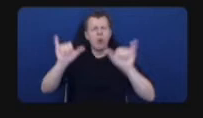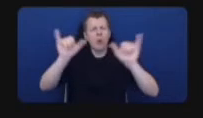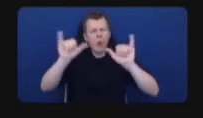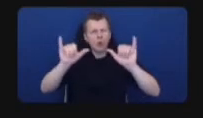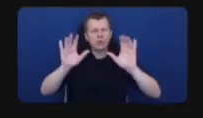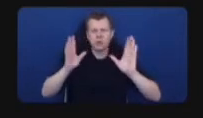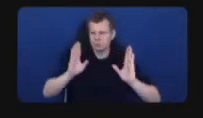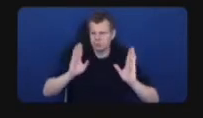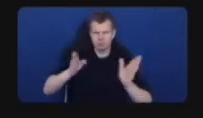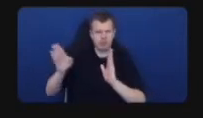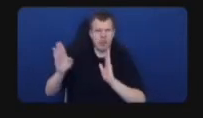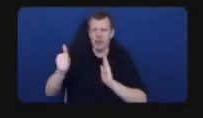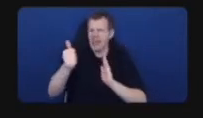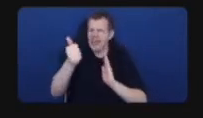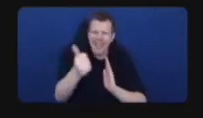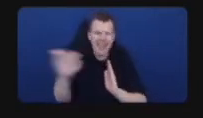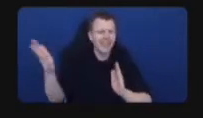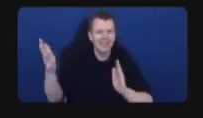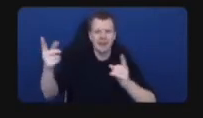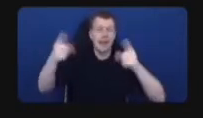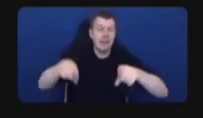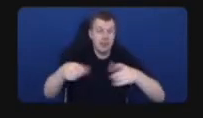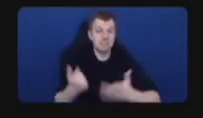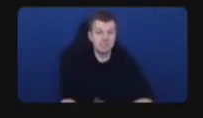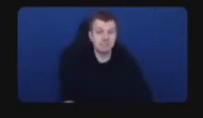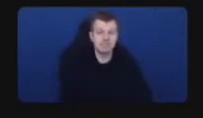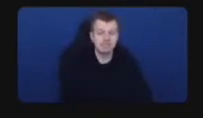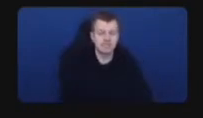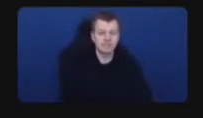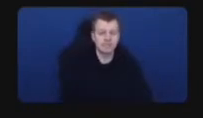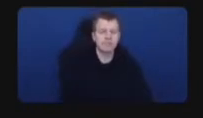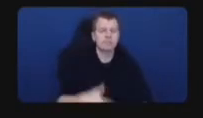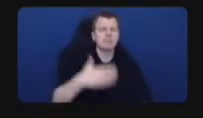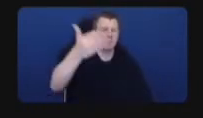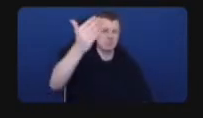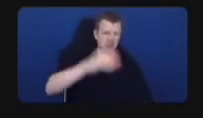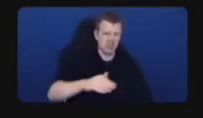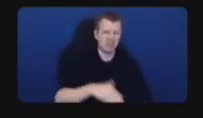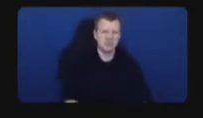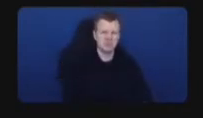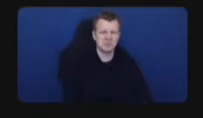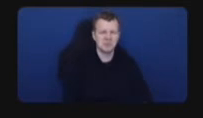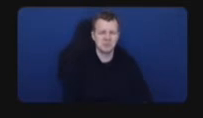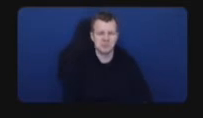的是一些自然灾害，我们是尽量是准备好面临这些。